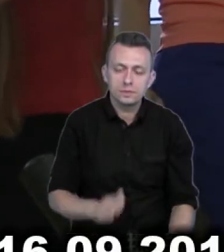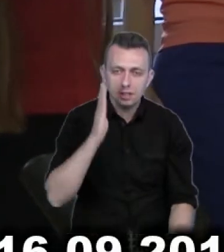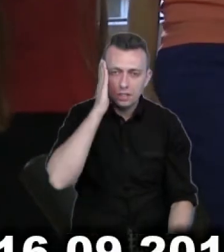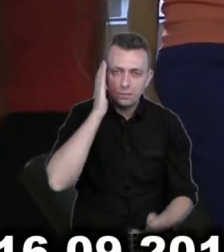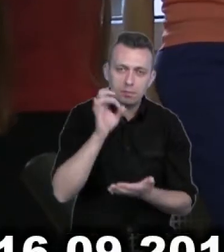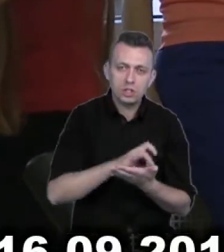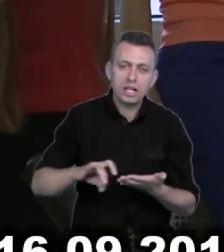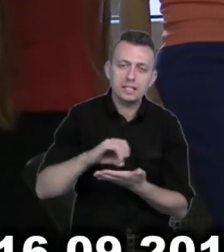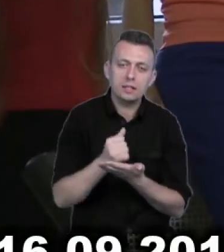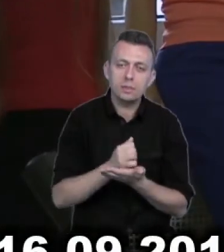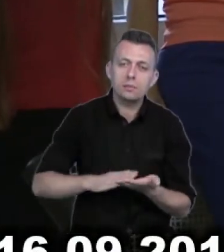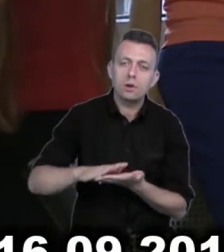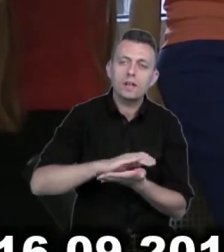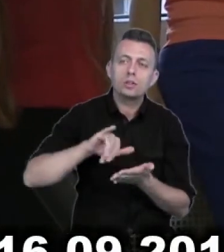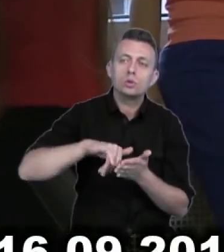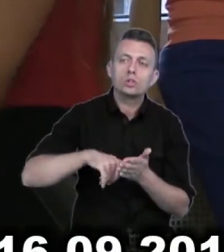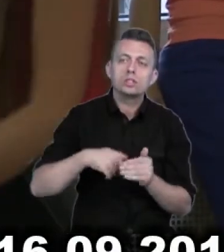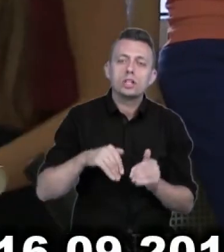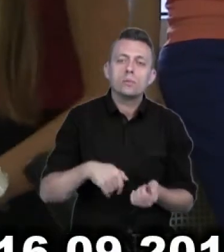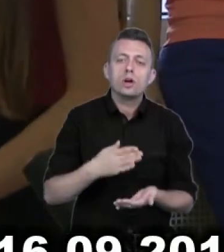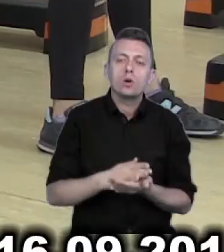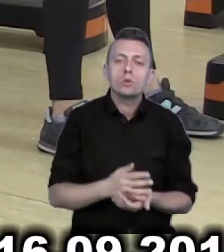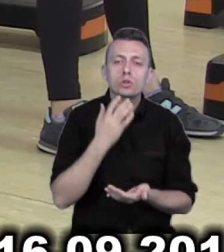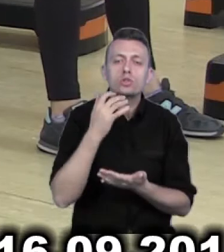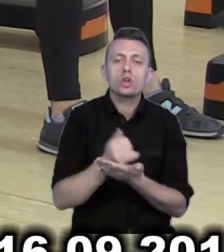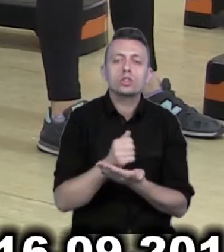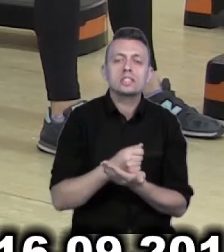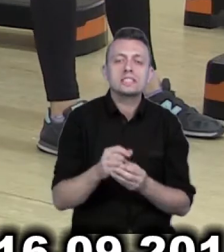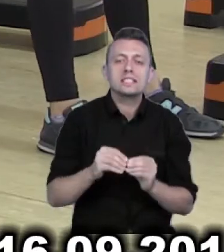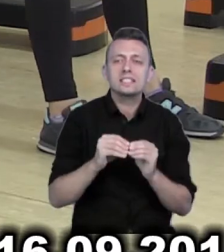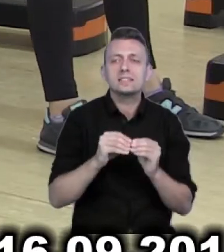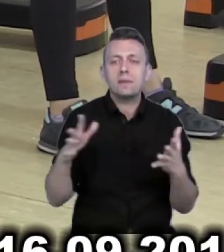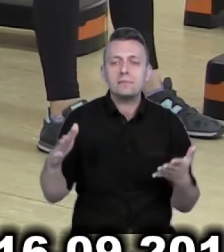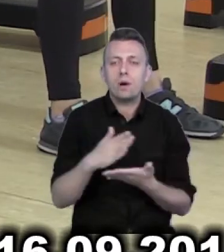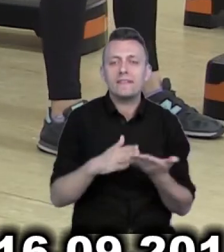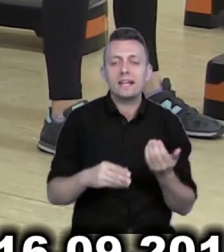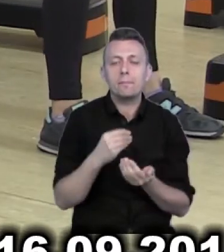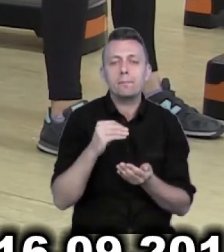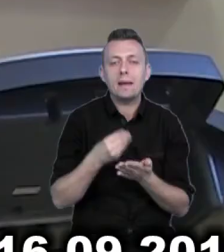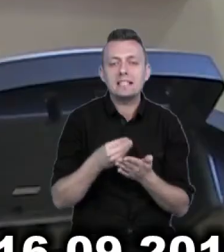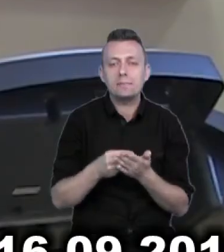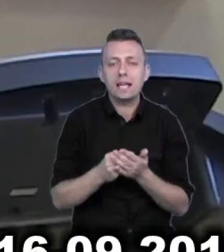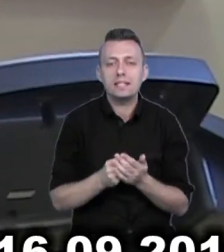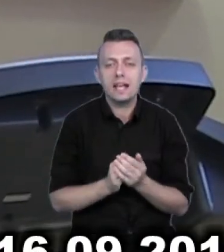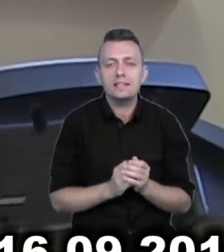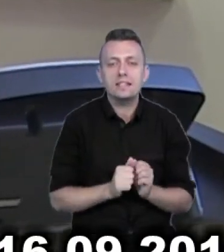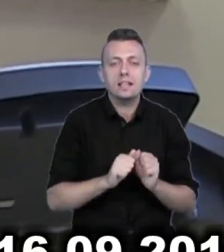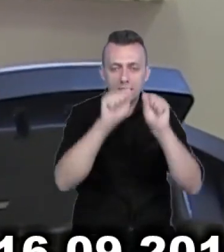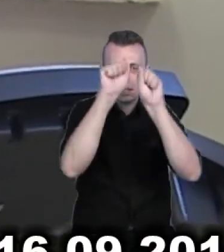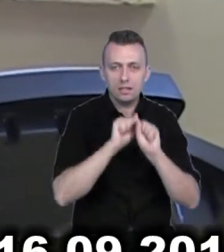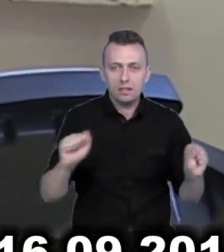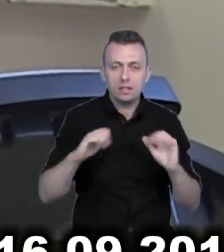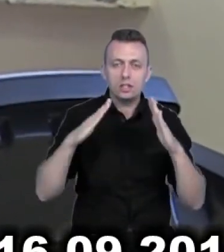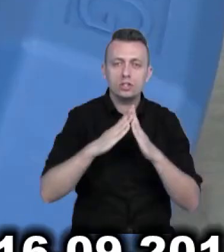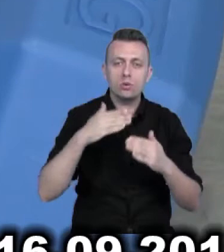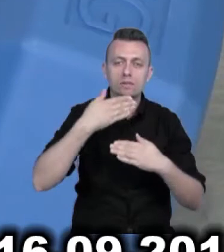Mieszkańcy gmin powiatu kutnowskiego mogą już korzystać z bezpłatnych siłowni wewnętrznych, które powstały dzięki grantom norweskim. Do tej pory siłownie otwarto